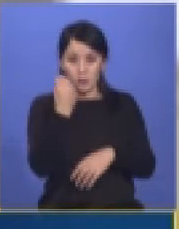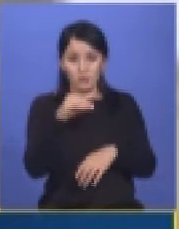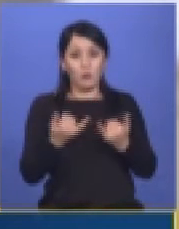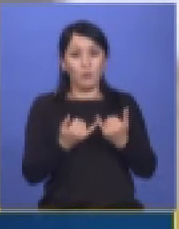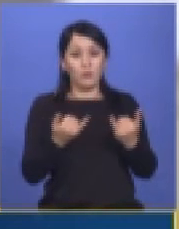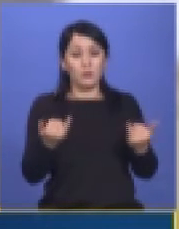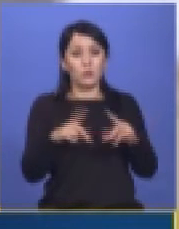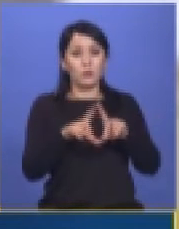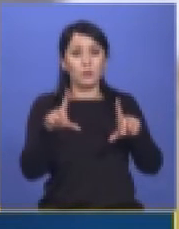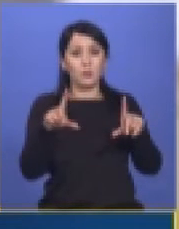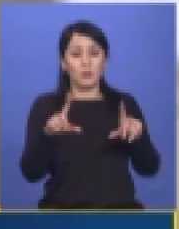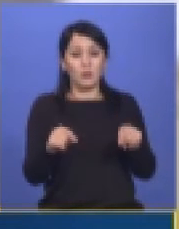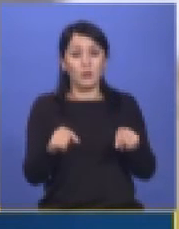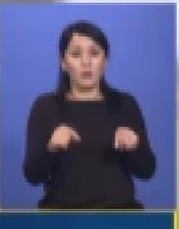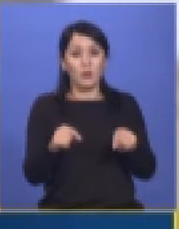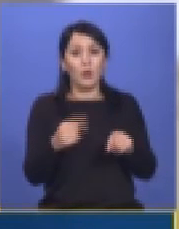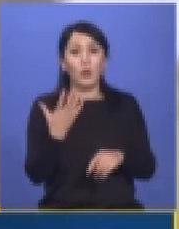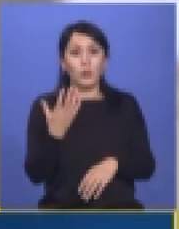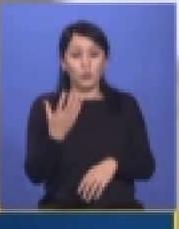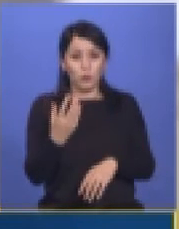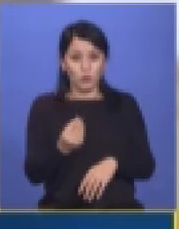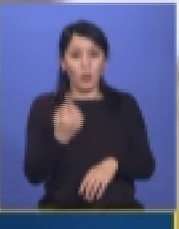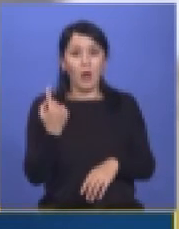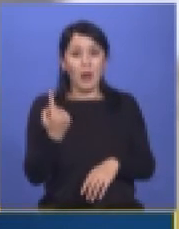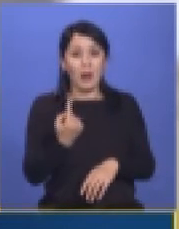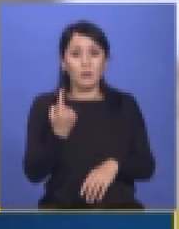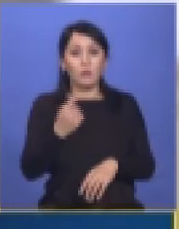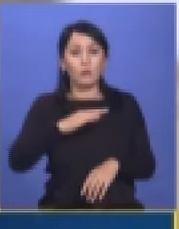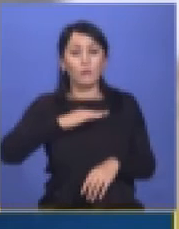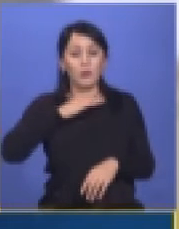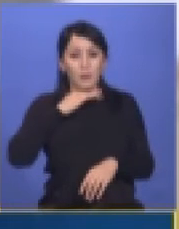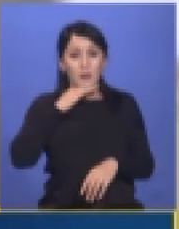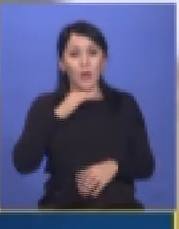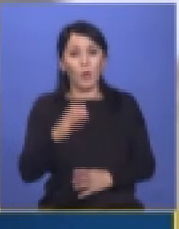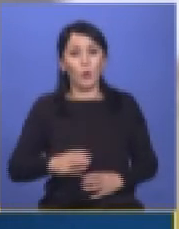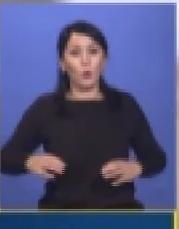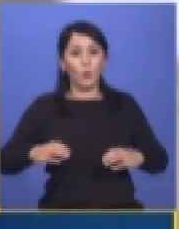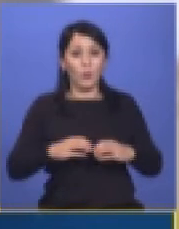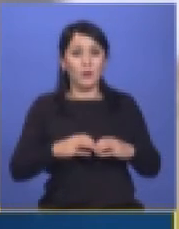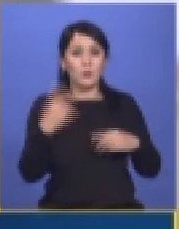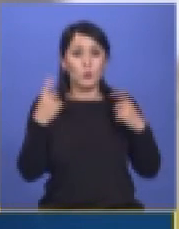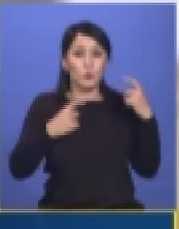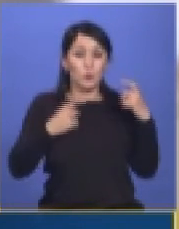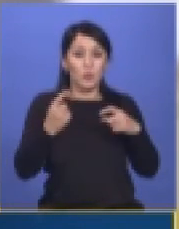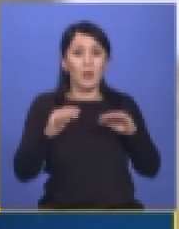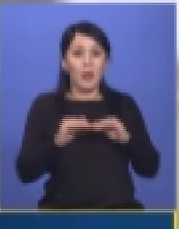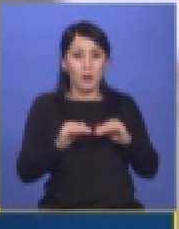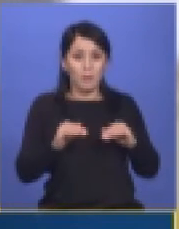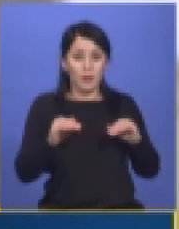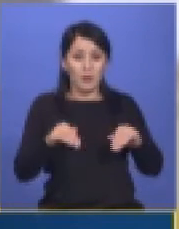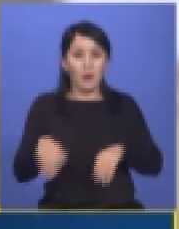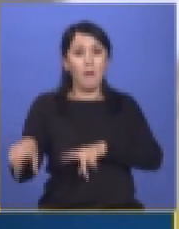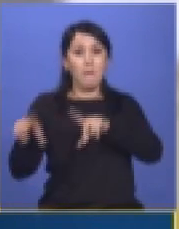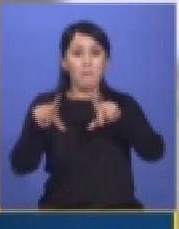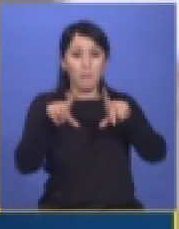наше учебное заведение. Ну и еще одна зона внимания, еще одна группа наших студентов, это ребята, которые приезжают к